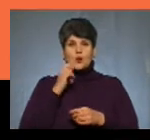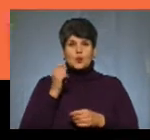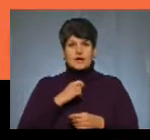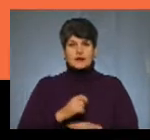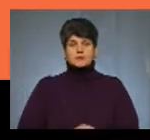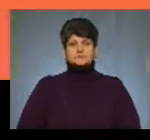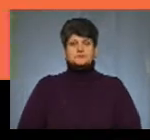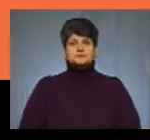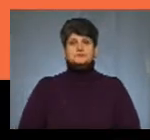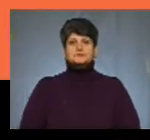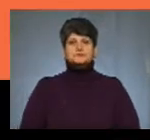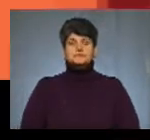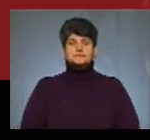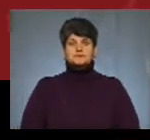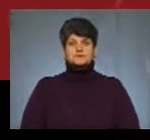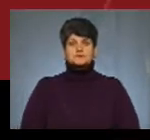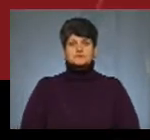колег.